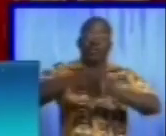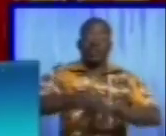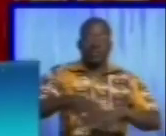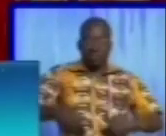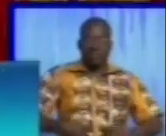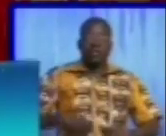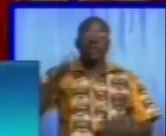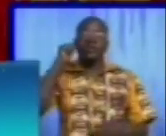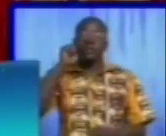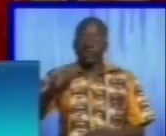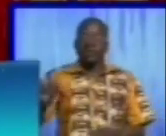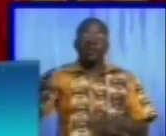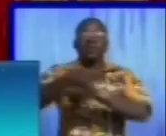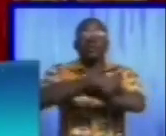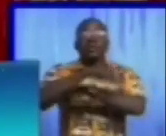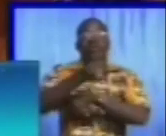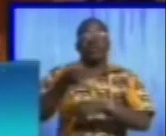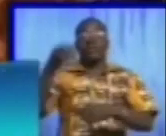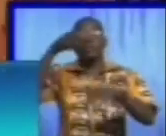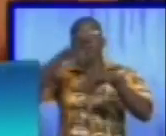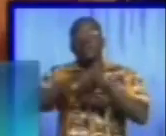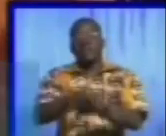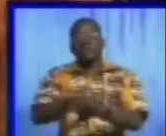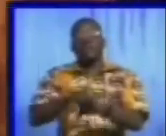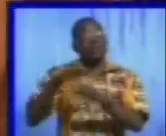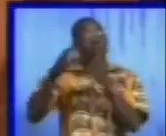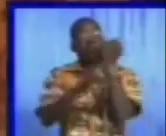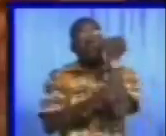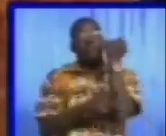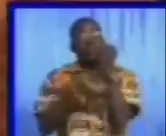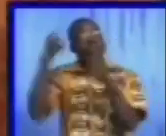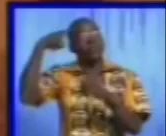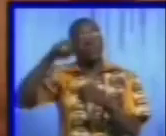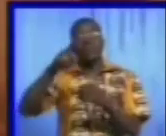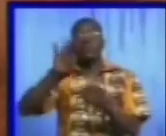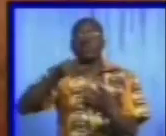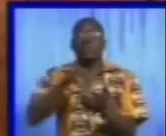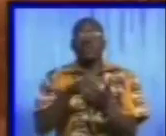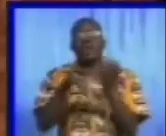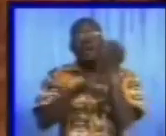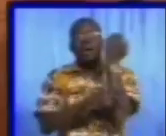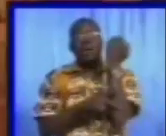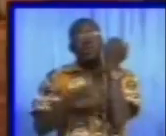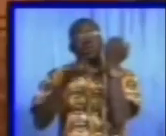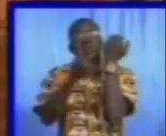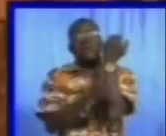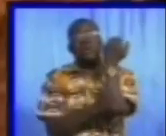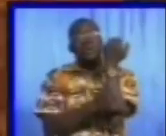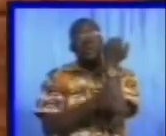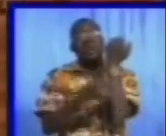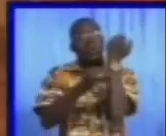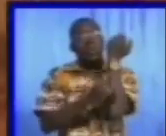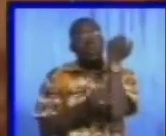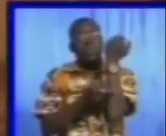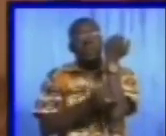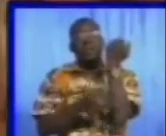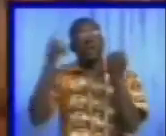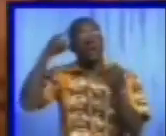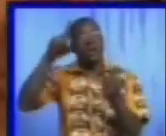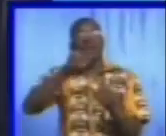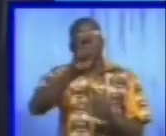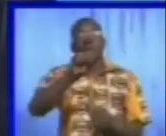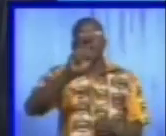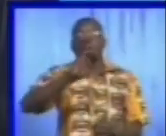fille. Ces zones d'intervention sont les provinces du Kembe, du Kadiogo, du Yatenga, de l'Ubutenga et bien sûr du